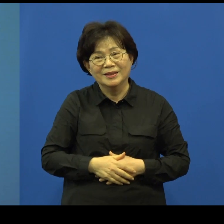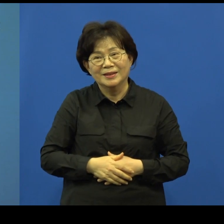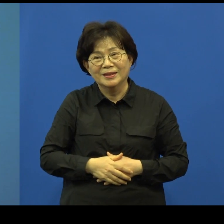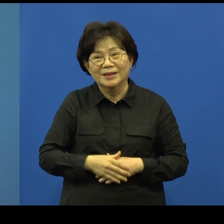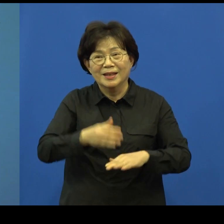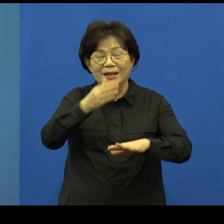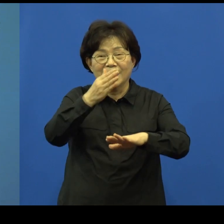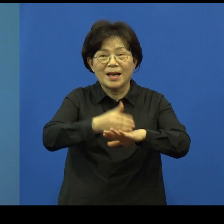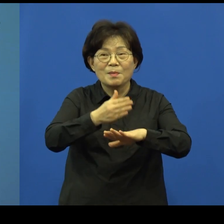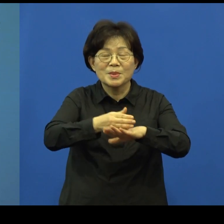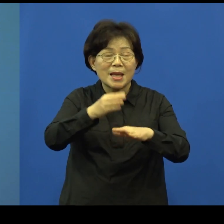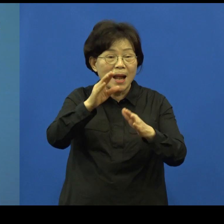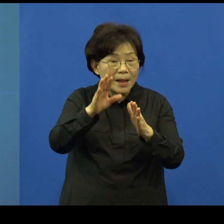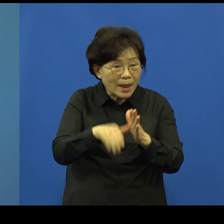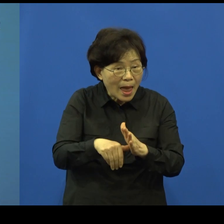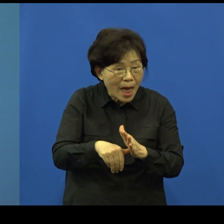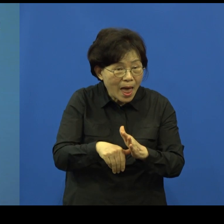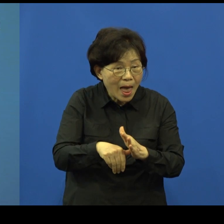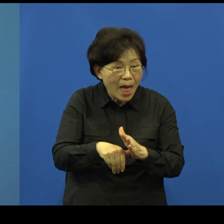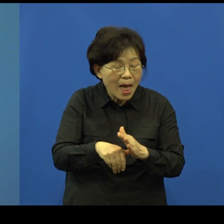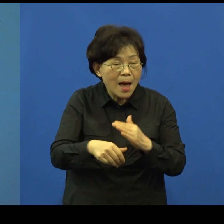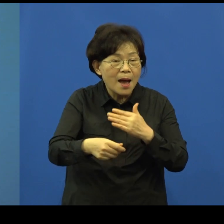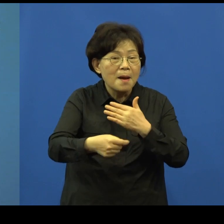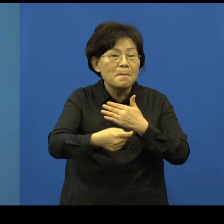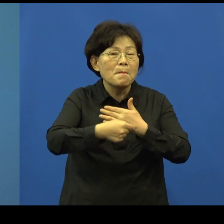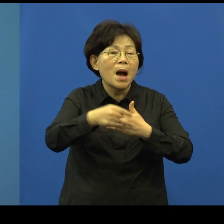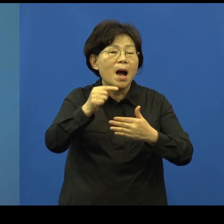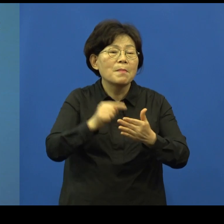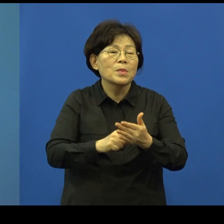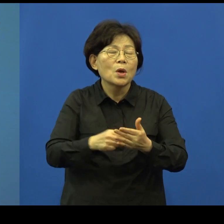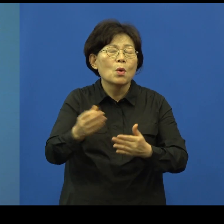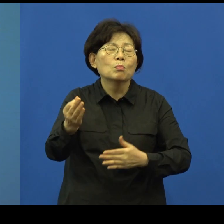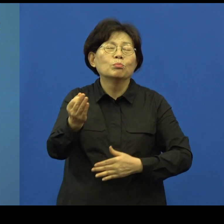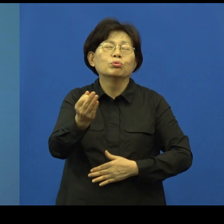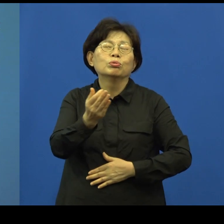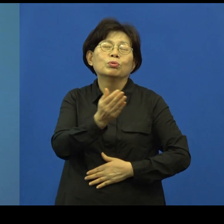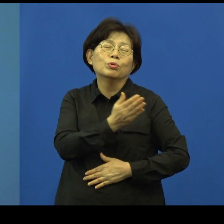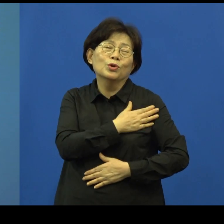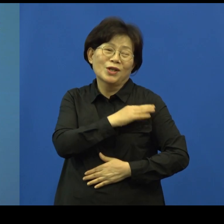그 감사하는 순간에 무슨 일이 나요? 마음이 부요해지는 거예요.